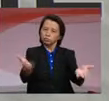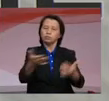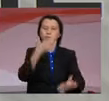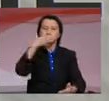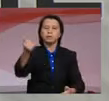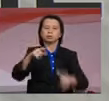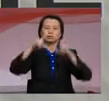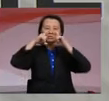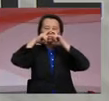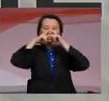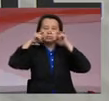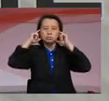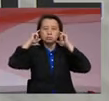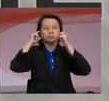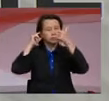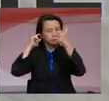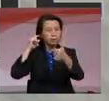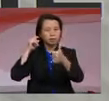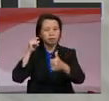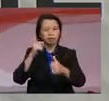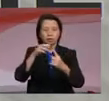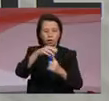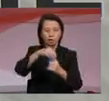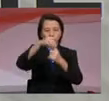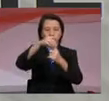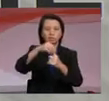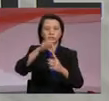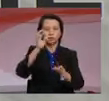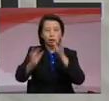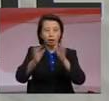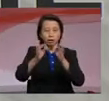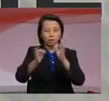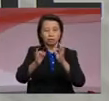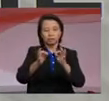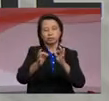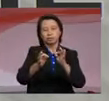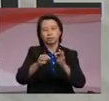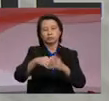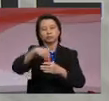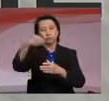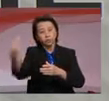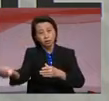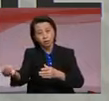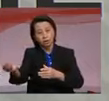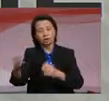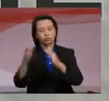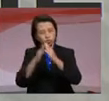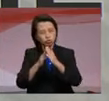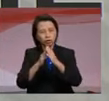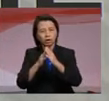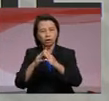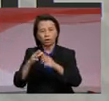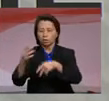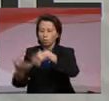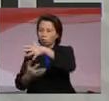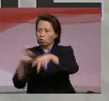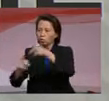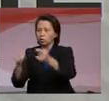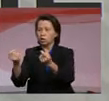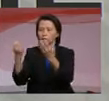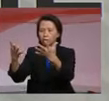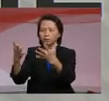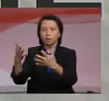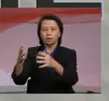pemakaian penutup muka, terutama dia di kawasan khalayak awam, ya. Jadi kalau tempat